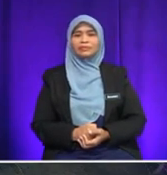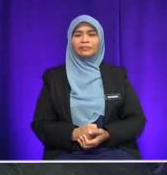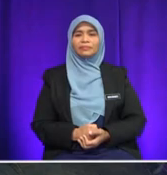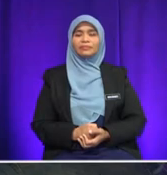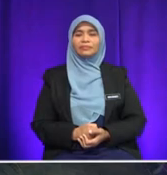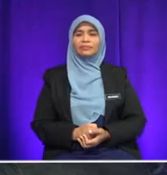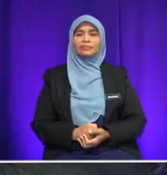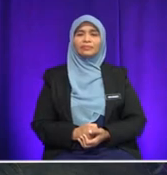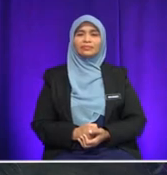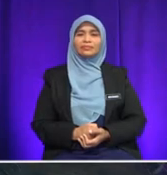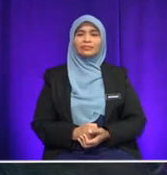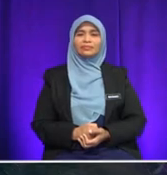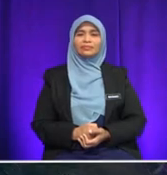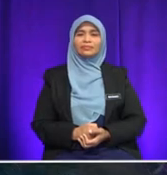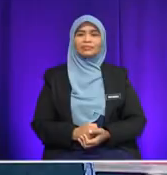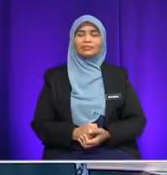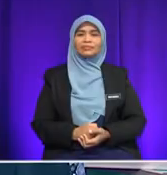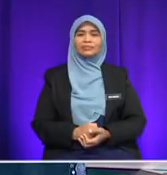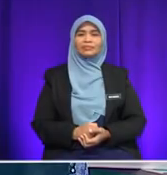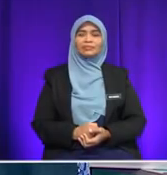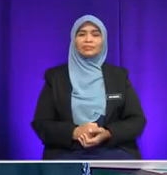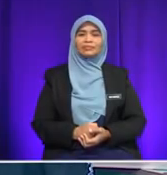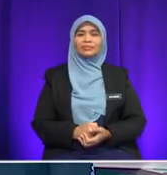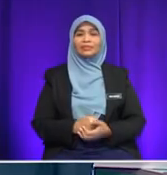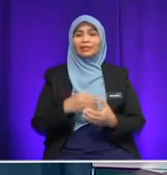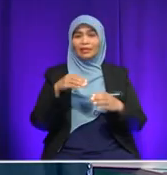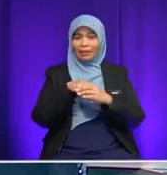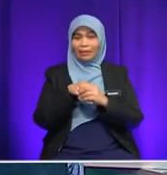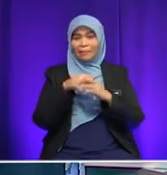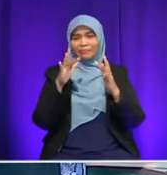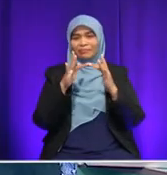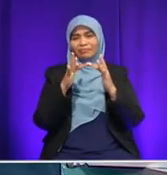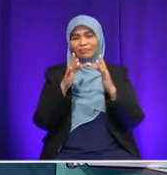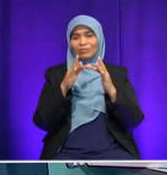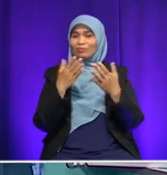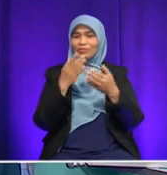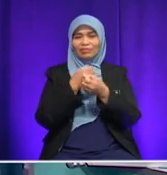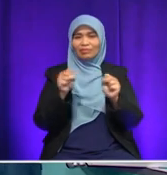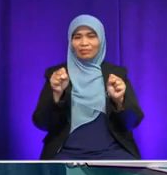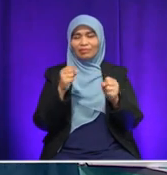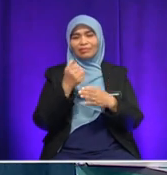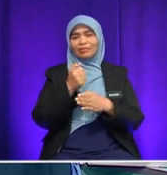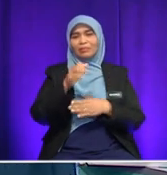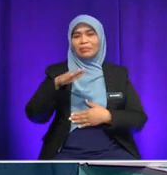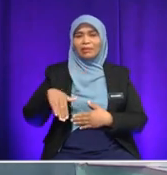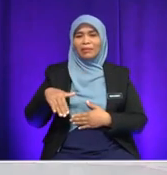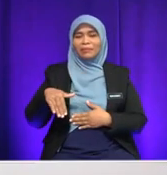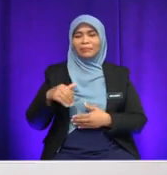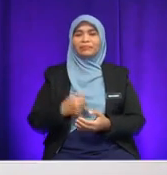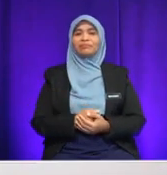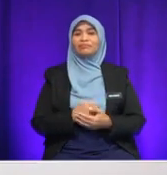Okey, inilah dia. Baik, anak-anak murid cikgu dalam talian sekarang dah bersedia ke belum? Dah